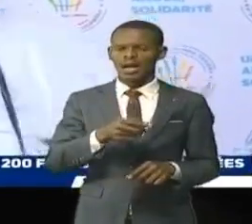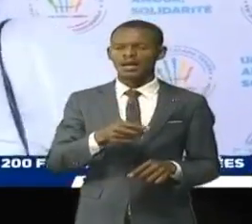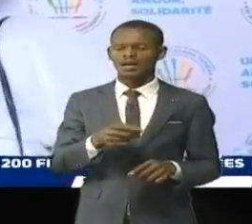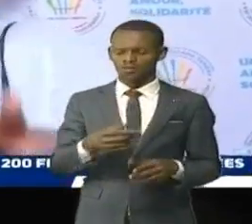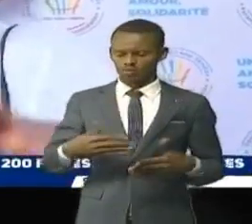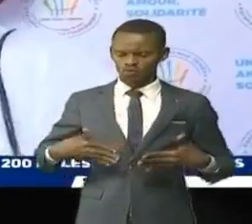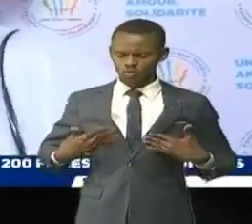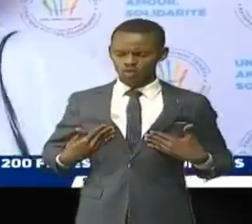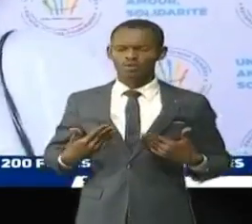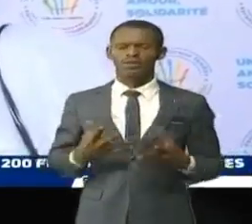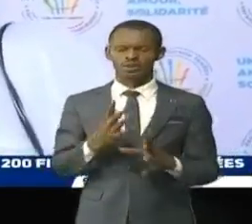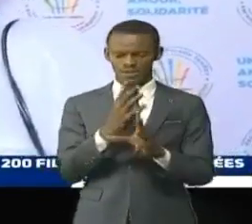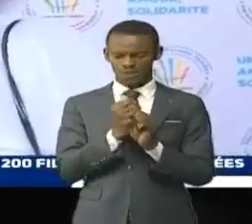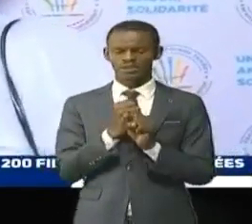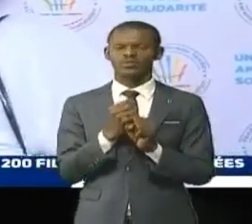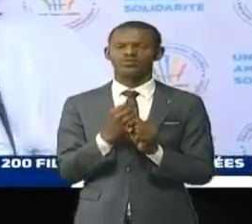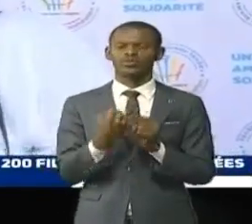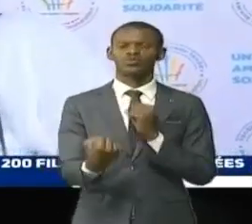d'Ngaba.